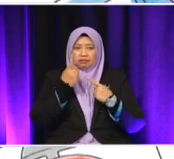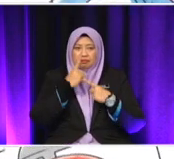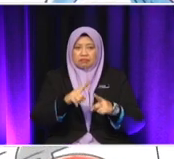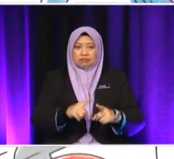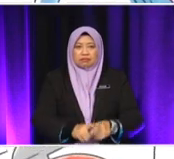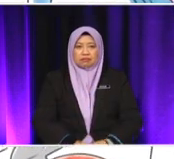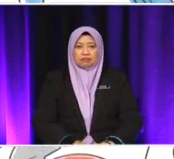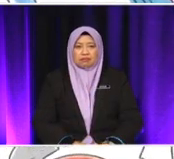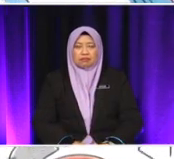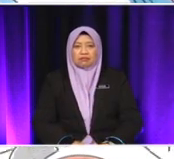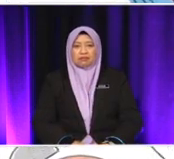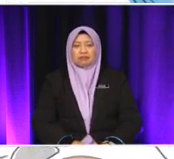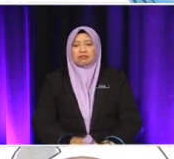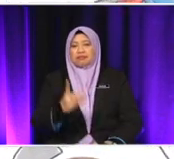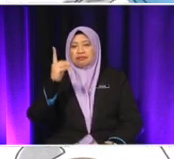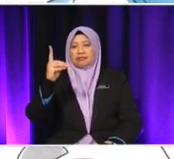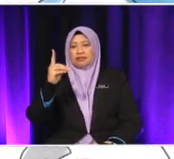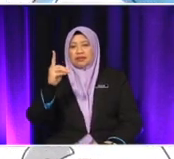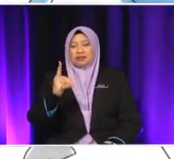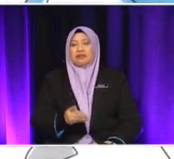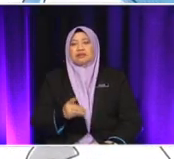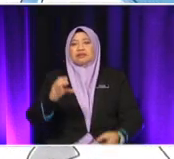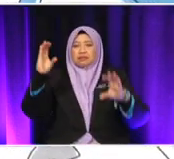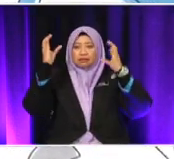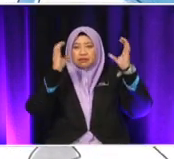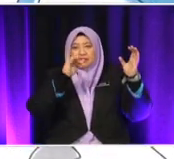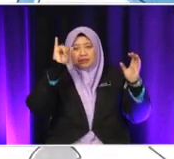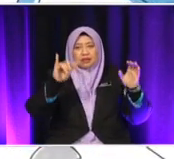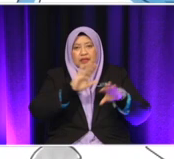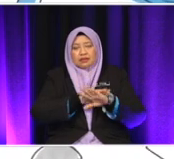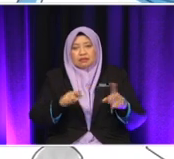keadaan cuaca yang tidak menentu sepanjang tahun